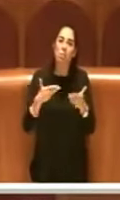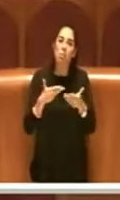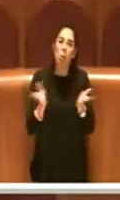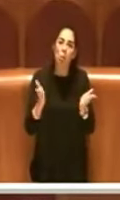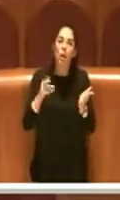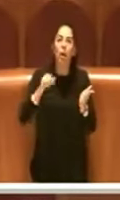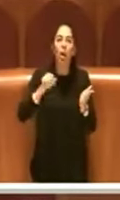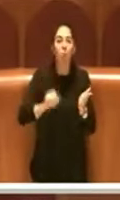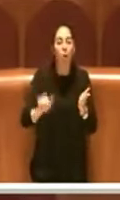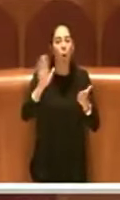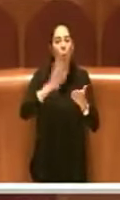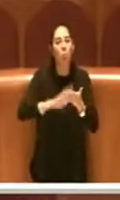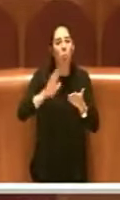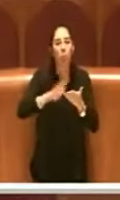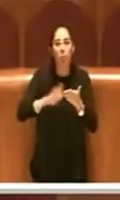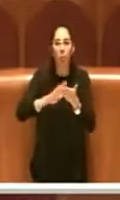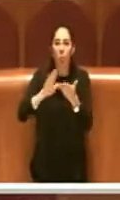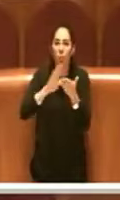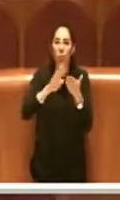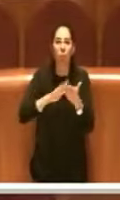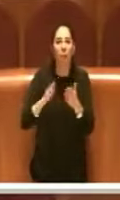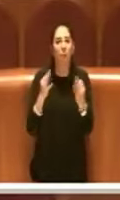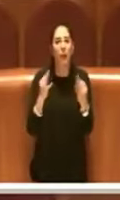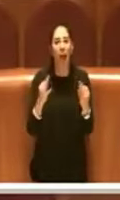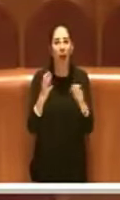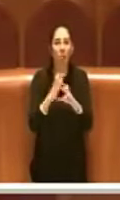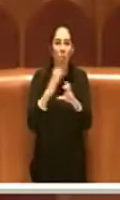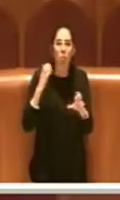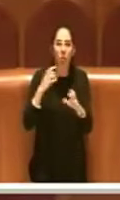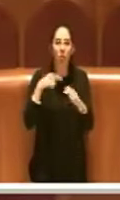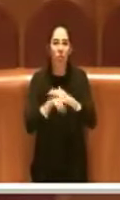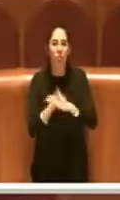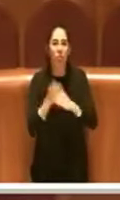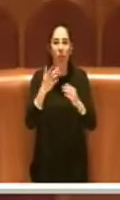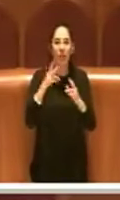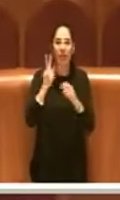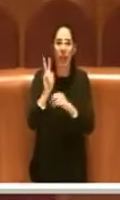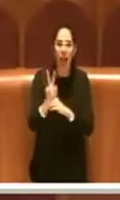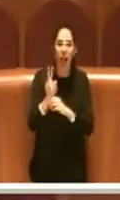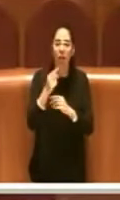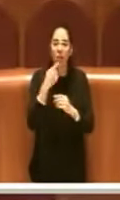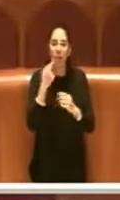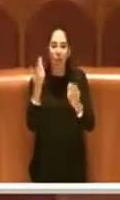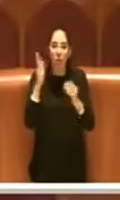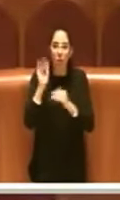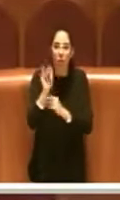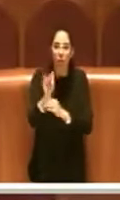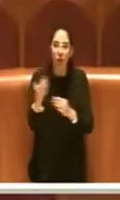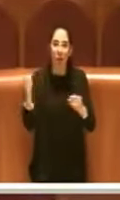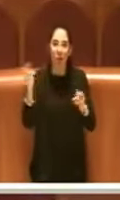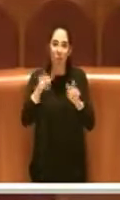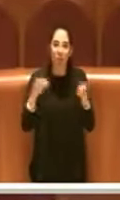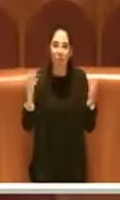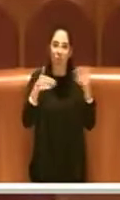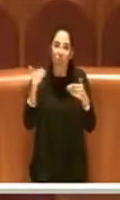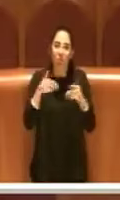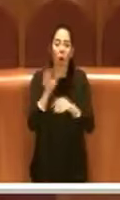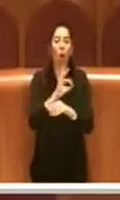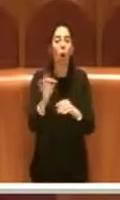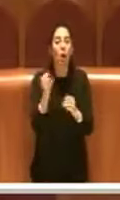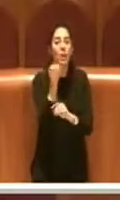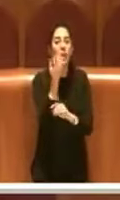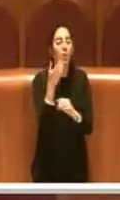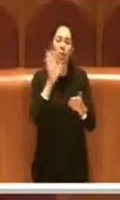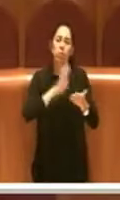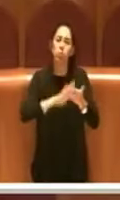pulizie straordinarie all'interno dei mezzi pubblici che escono quotidianamente e all'interno delle stazioni, misure che stavamo